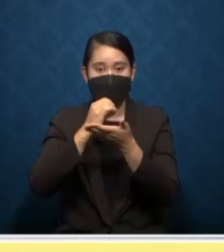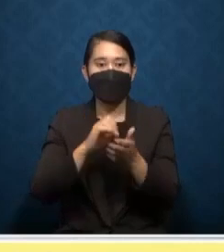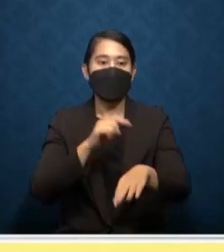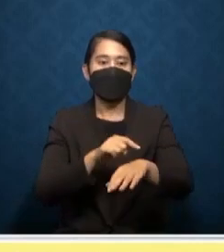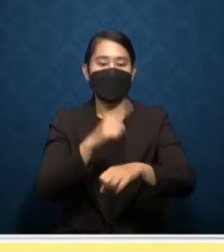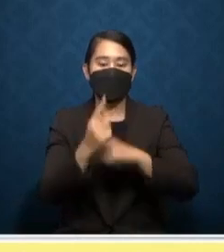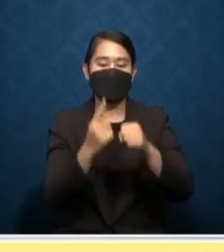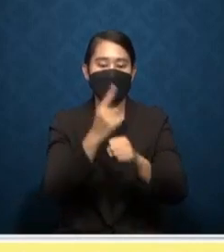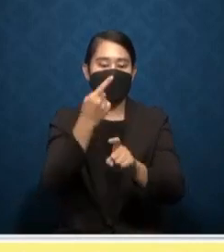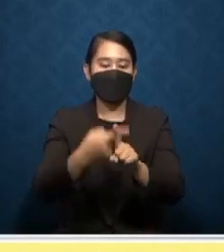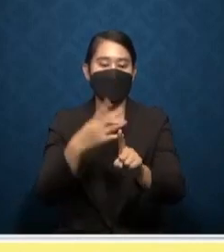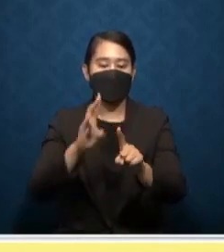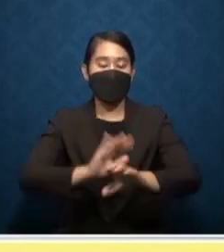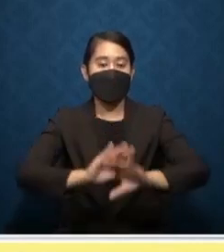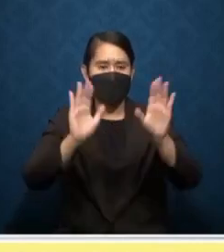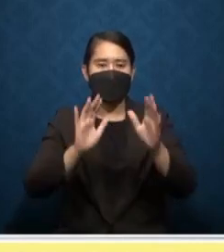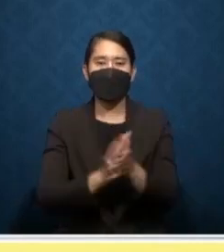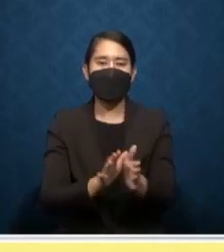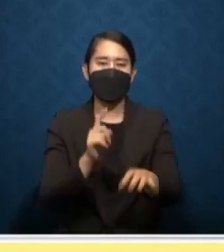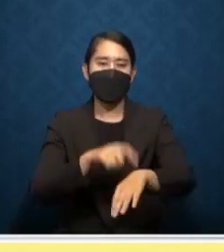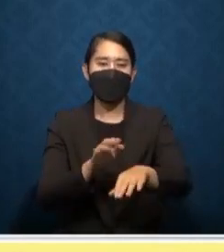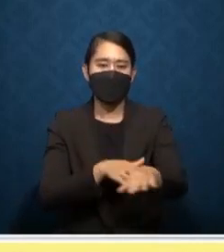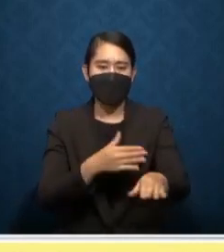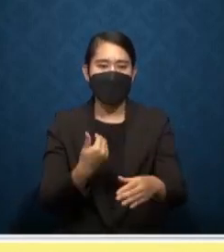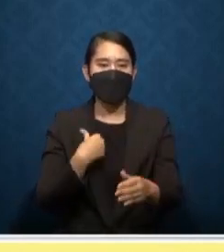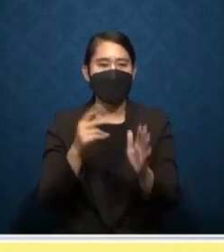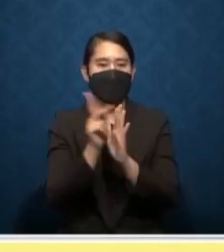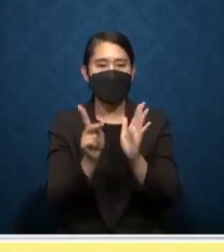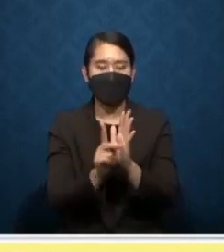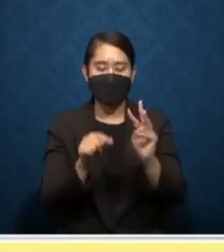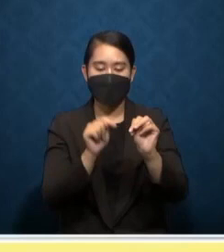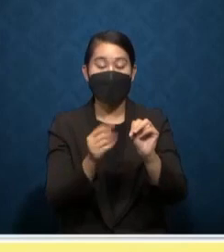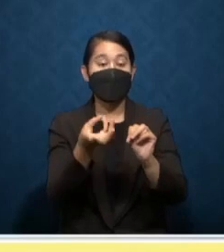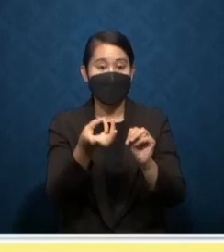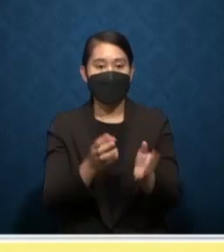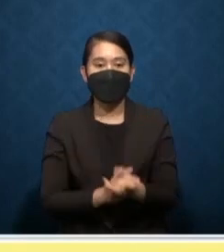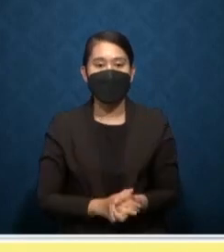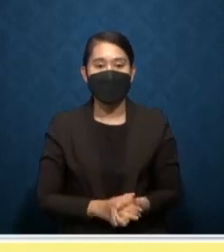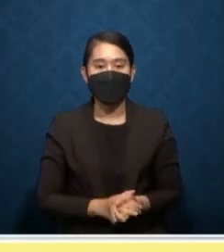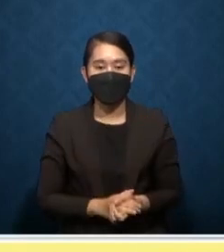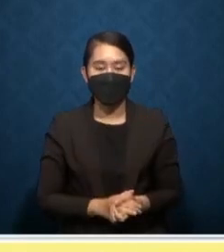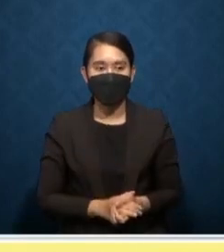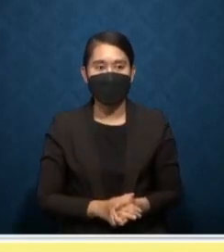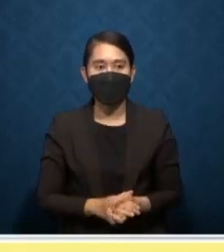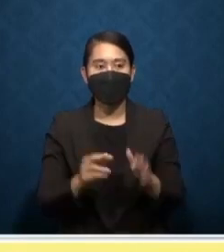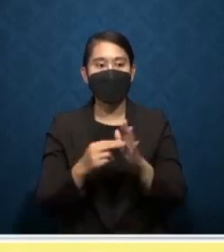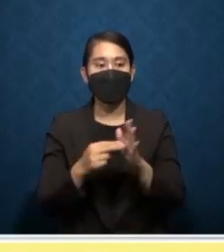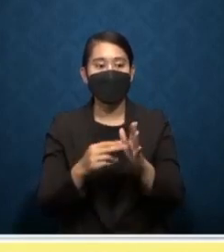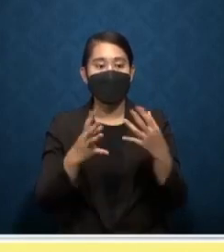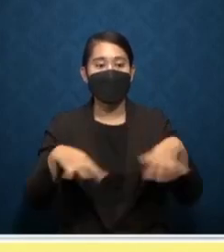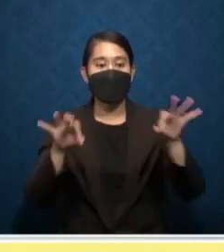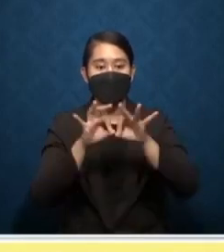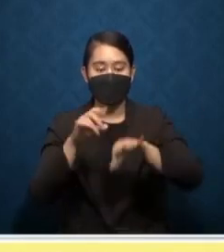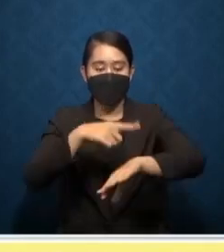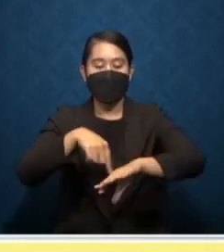ปี 7 เดือน5. กวจะยกเลกกทอมได้5. ซึมัมแค่ไม่กี่มาตา5. สิ่งต่าง ๆ เรานี้5. เป็น5.เวลาที่จะต้อง